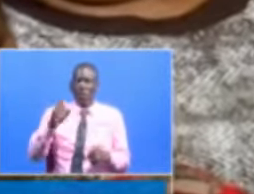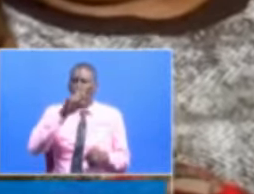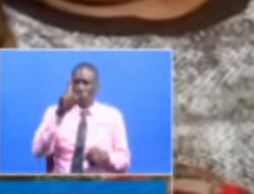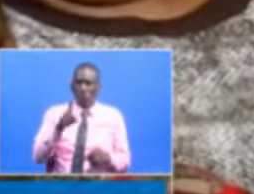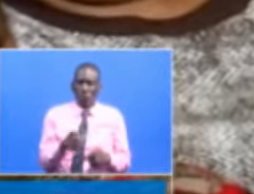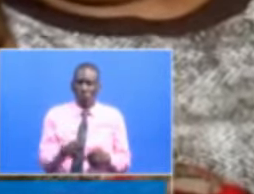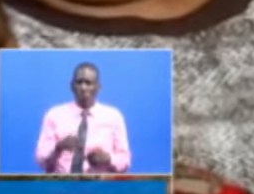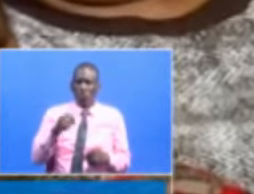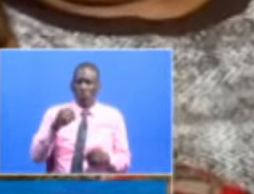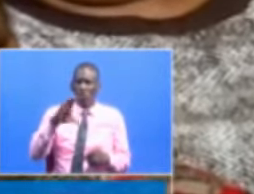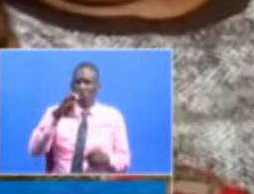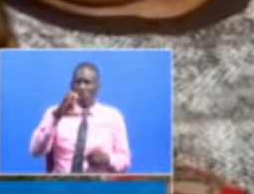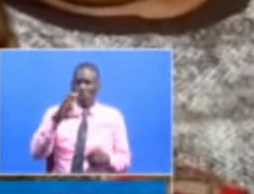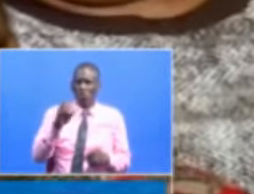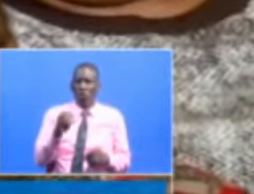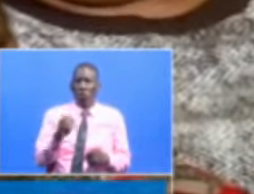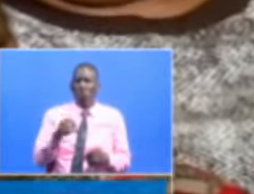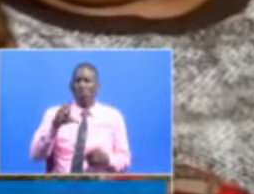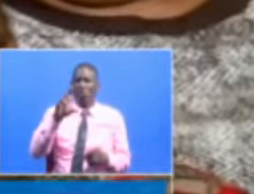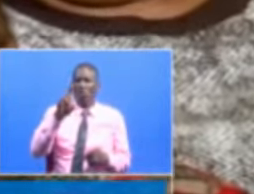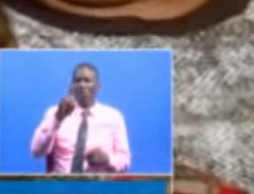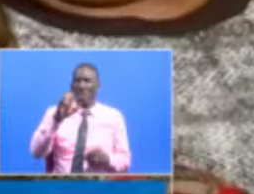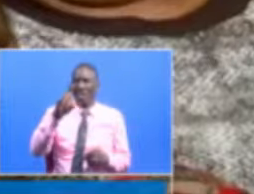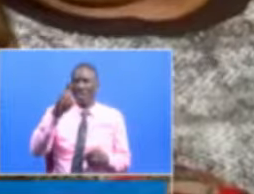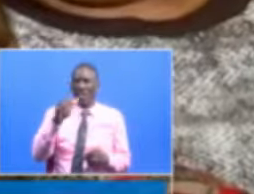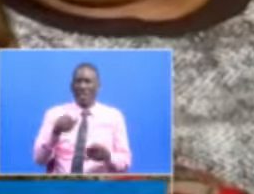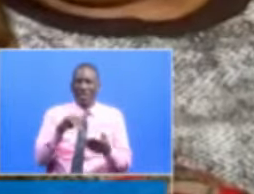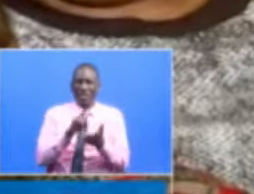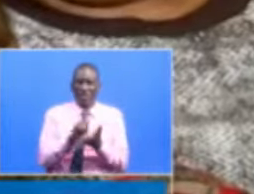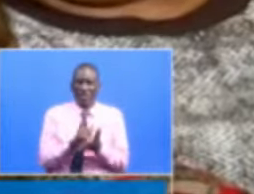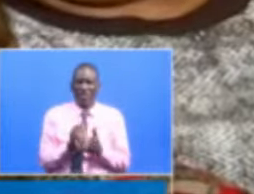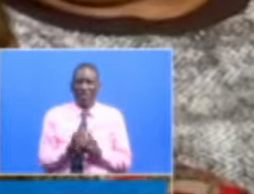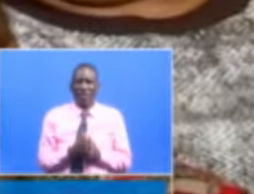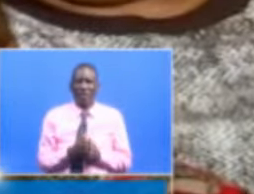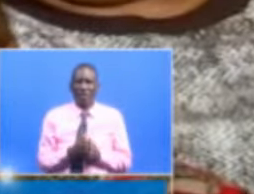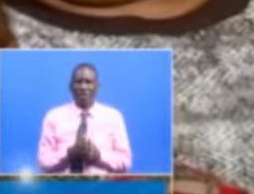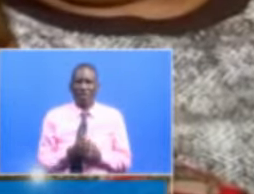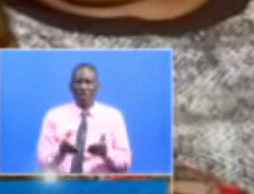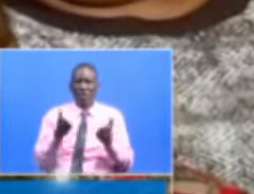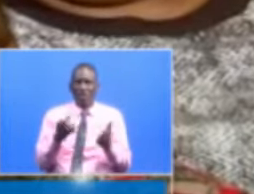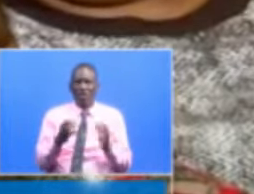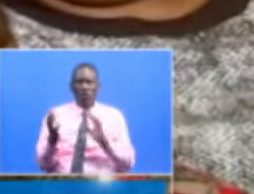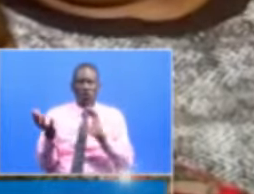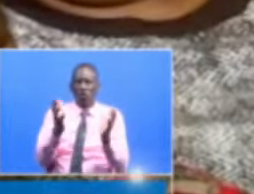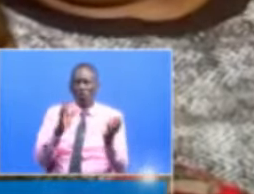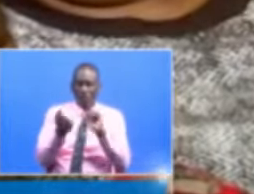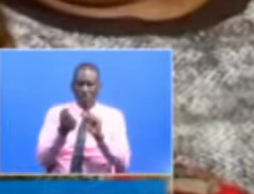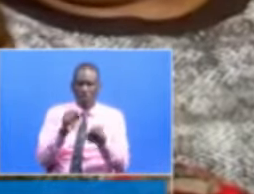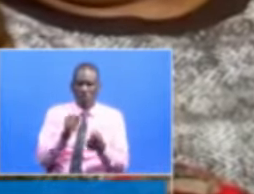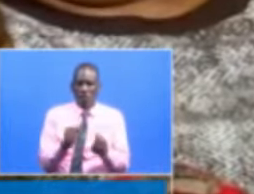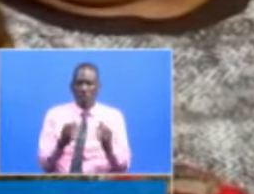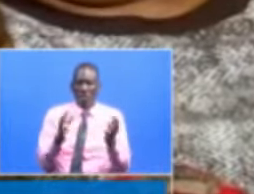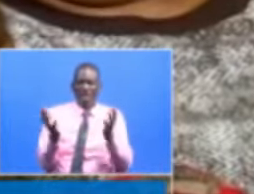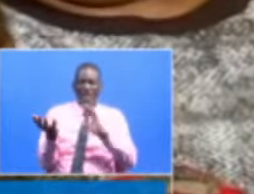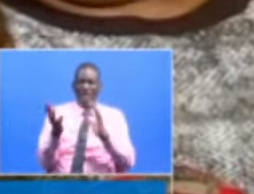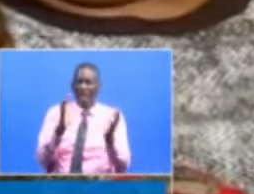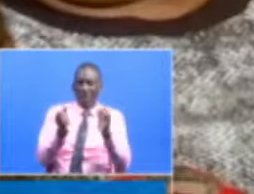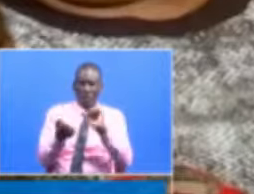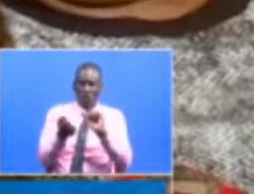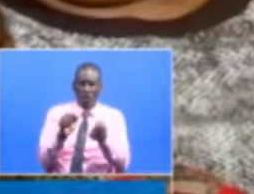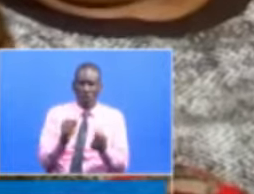CEO wetu Dida. Ya kwamba mambo na climate change